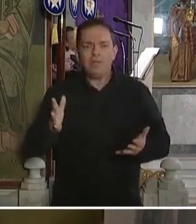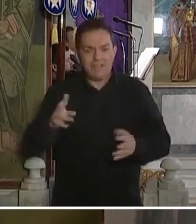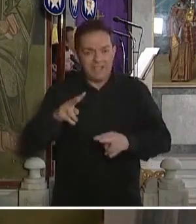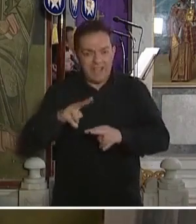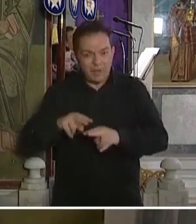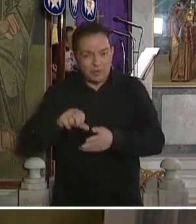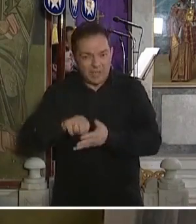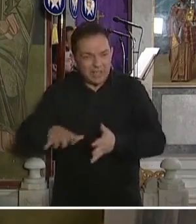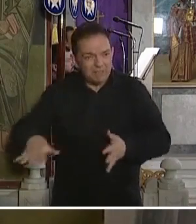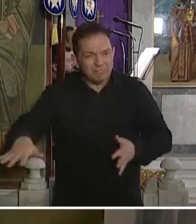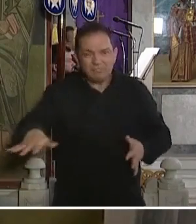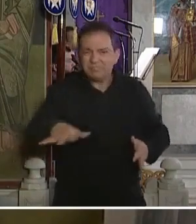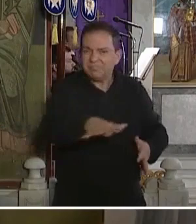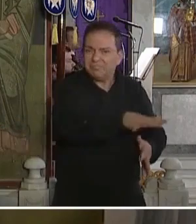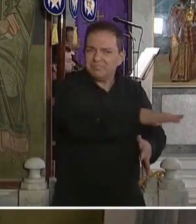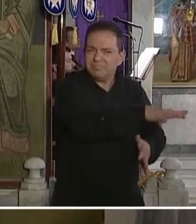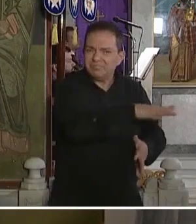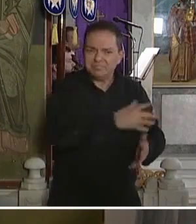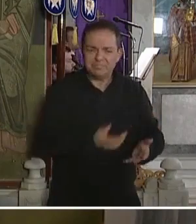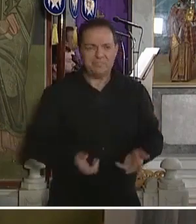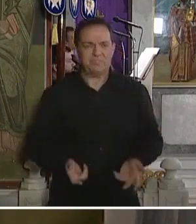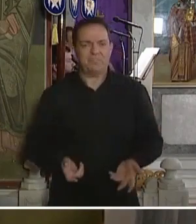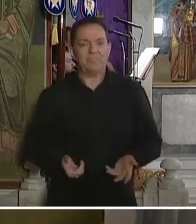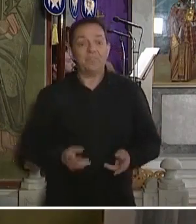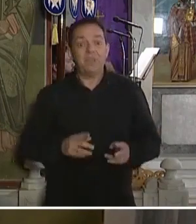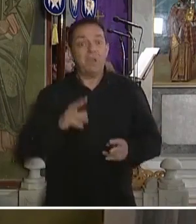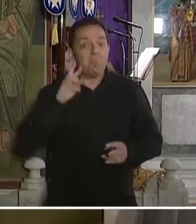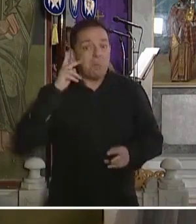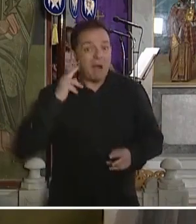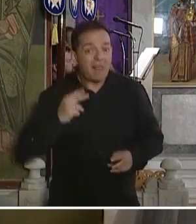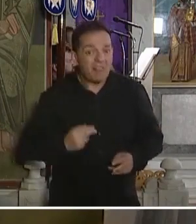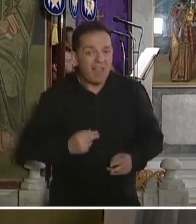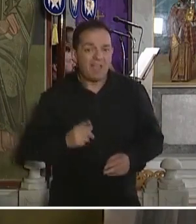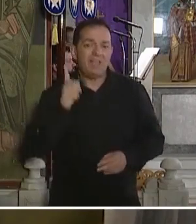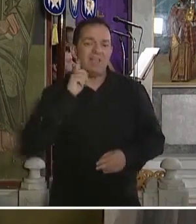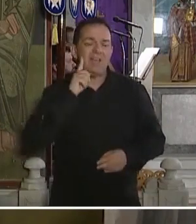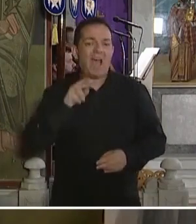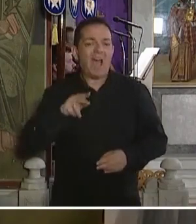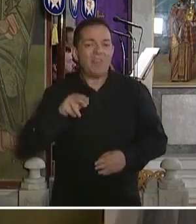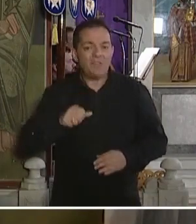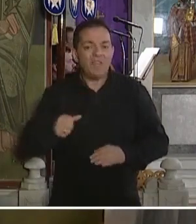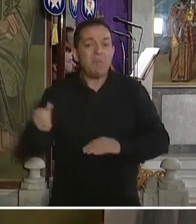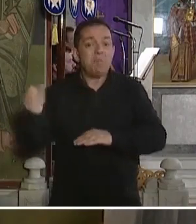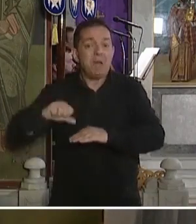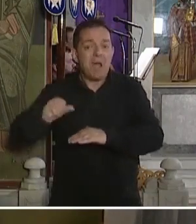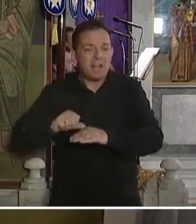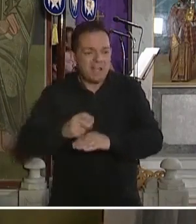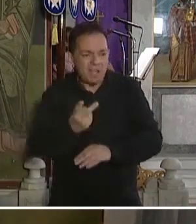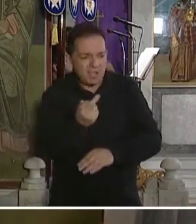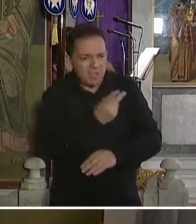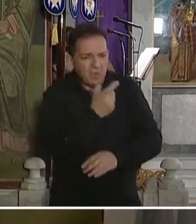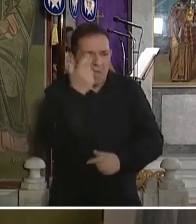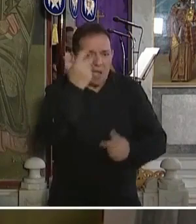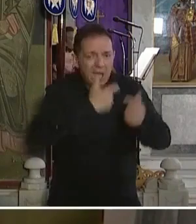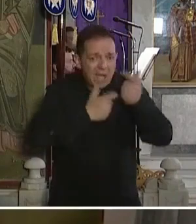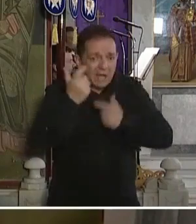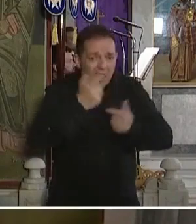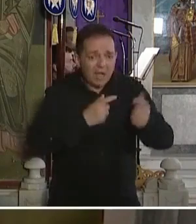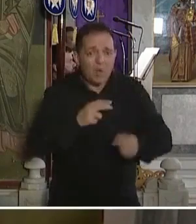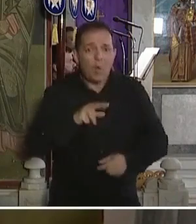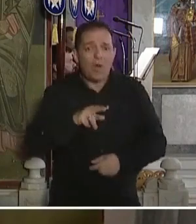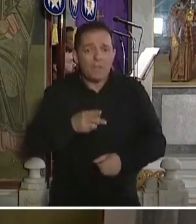ανθρώπινης φύσης. Είδε τη Μάρθα και τη Μαρία να σπαράζουν μπροστά του από τον πόνο για το ότι πέθανε ο αδερφός